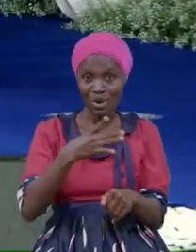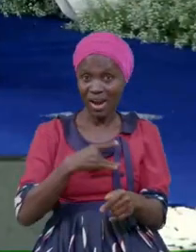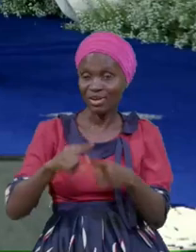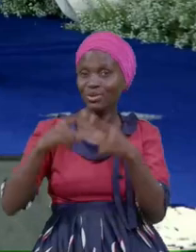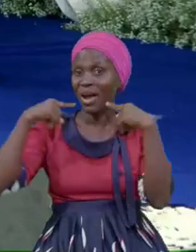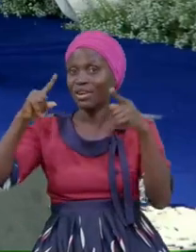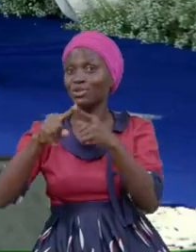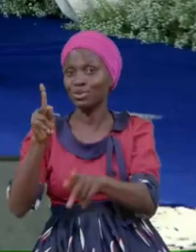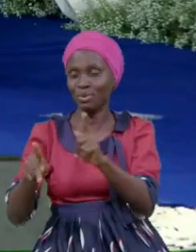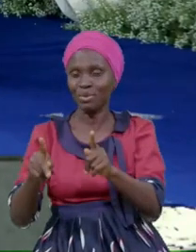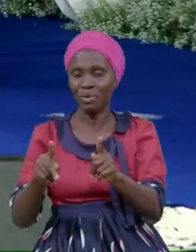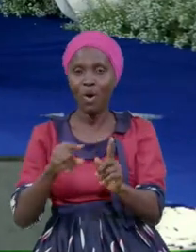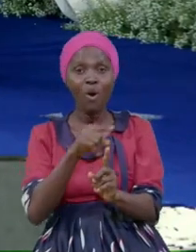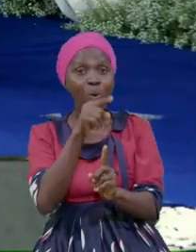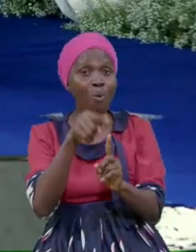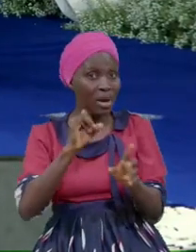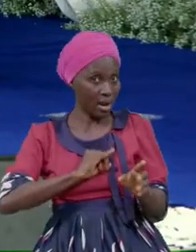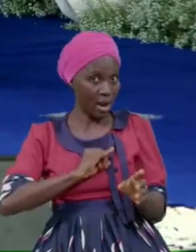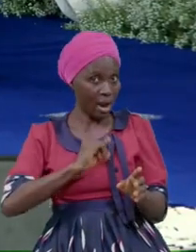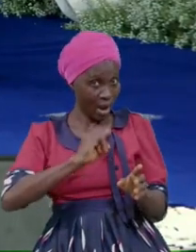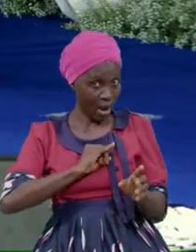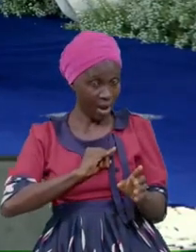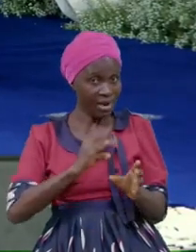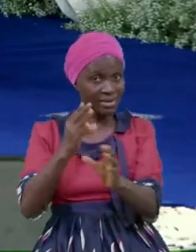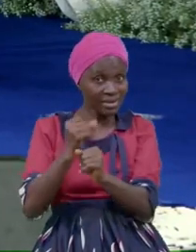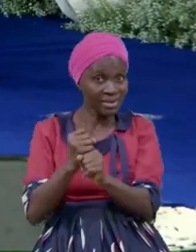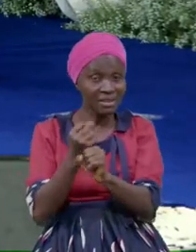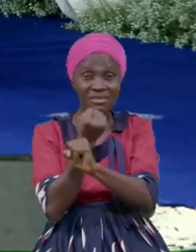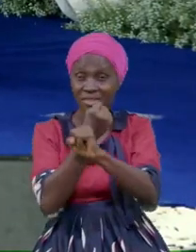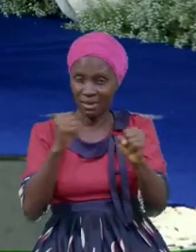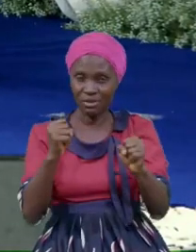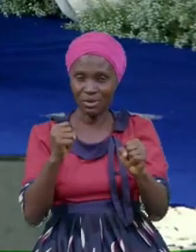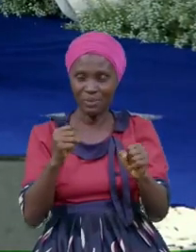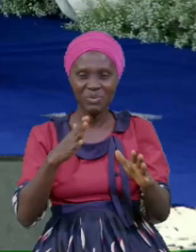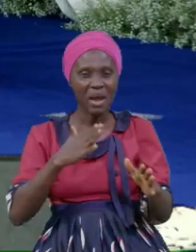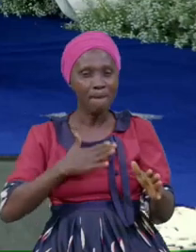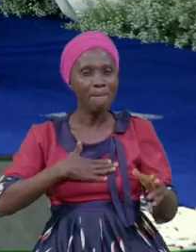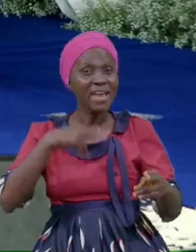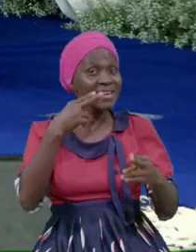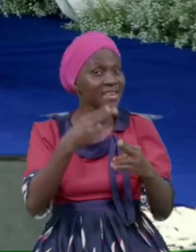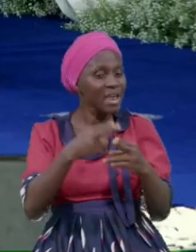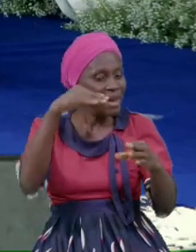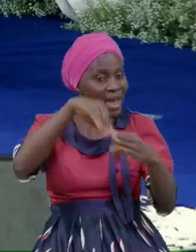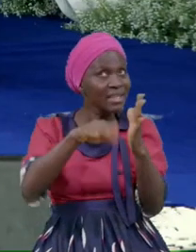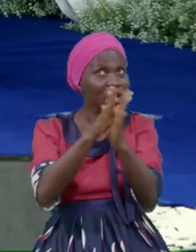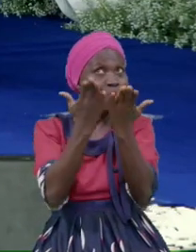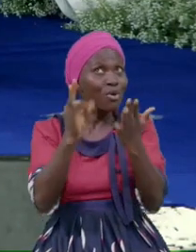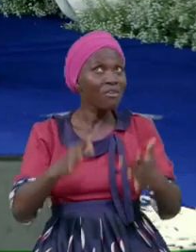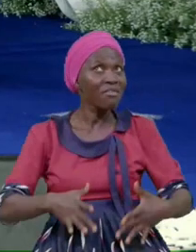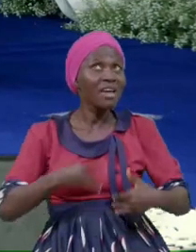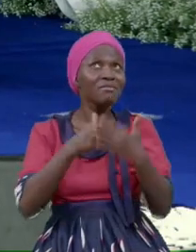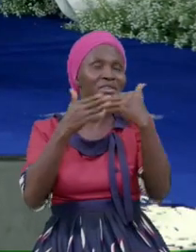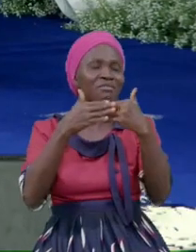Quand j'ai reçu la grâce, le salut, mon nom dans le livre de vie, je